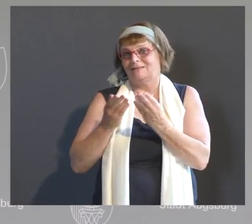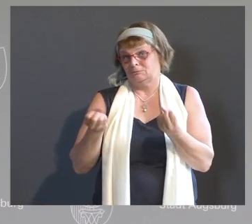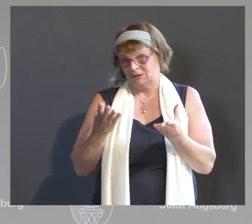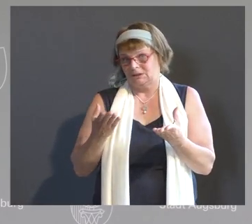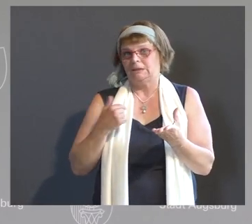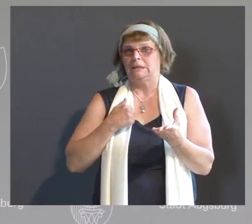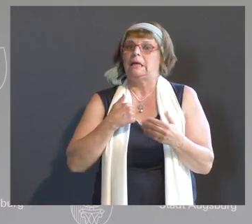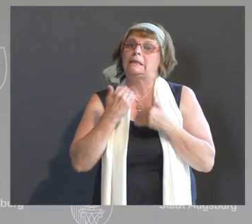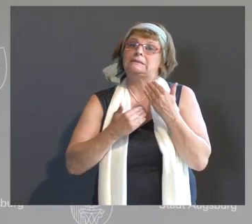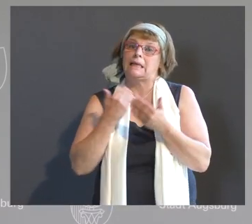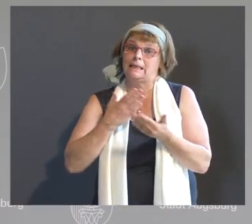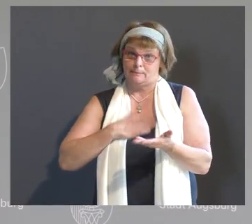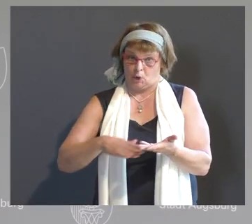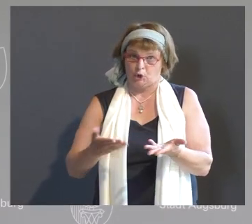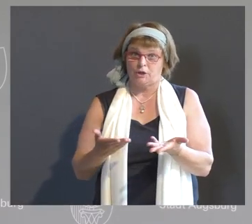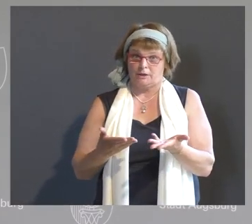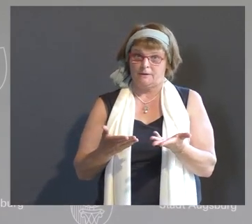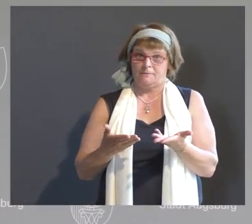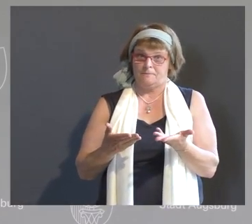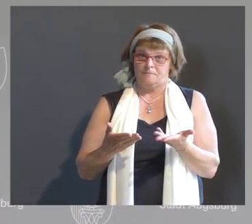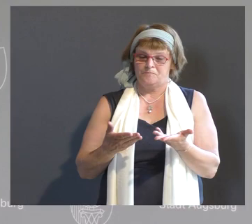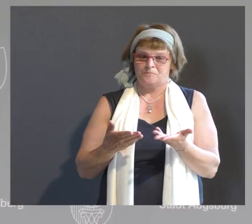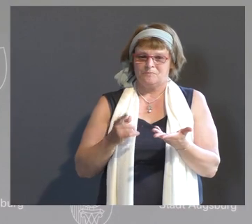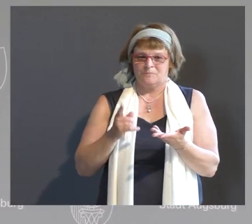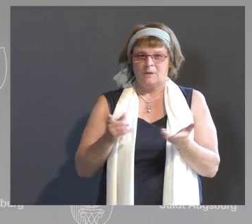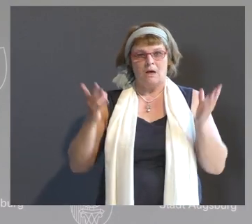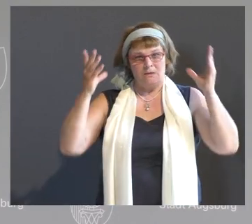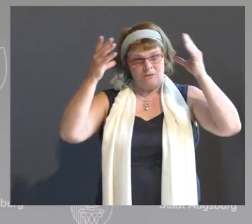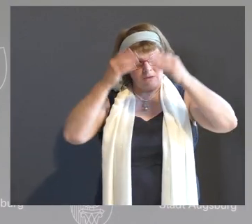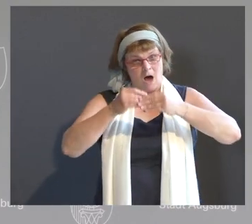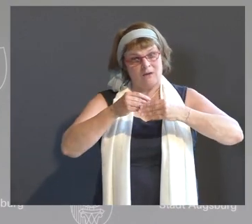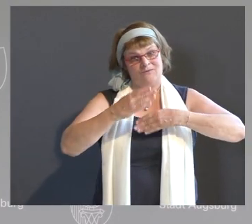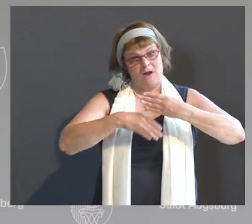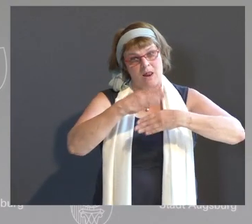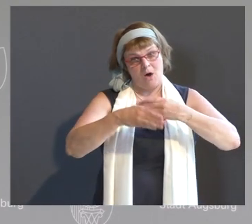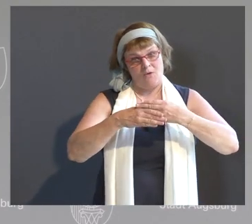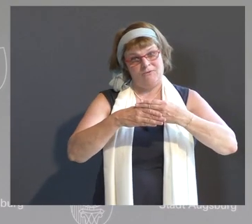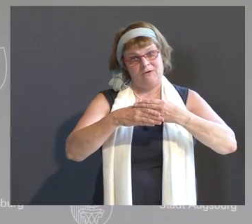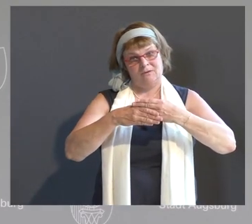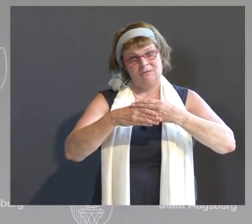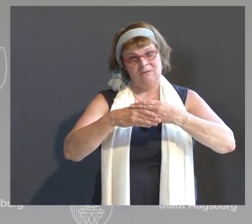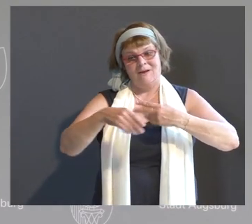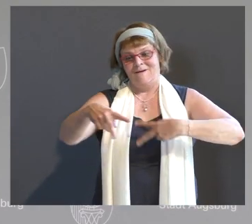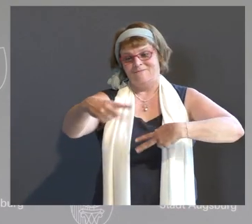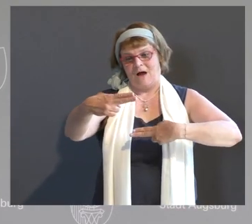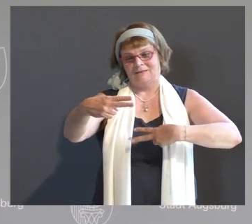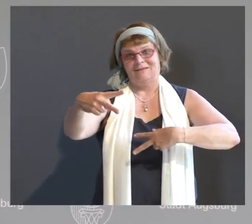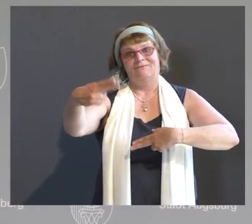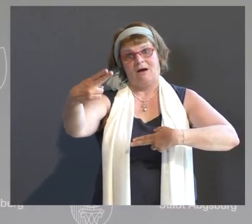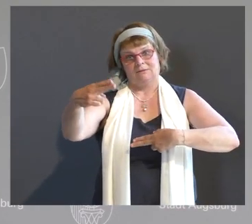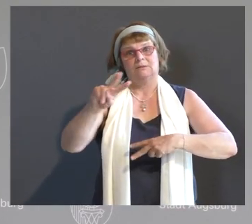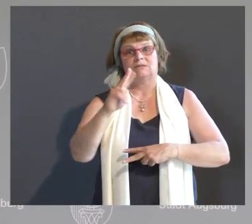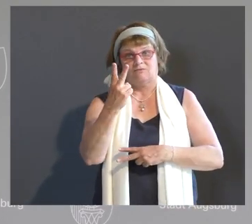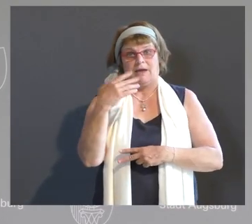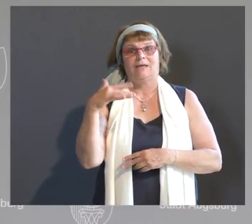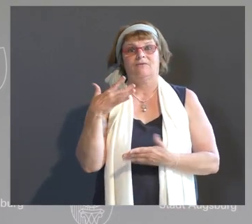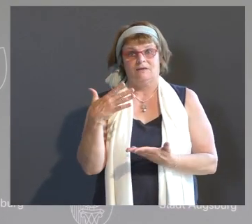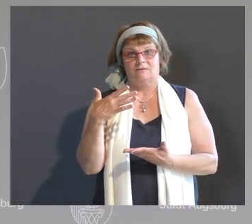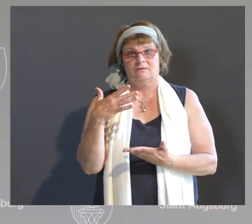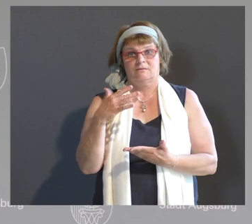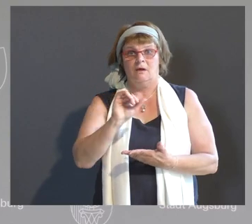den Verlauf dieser Nacht in zwei Phasen einteilen. Die erste Phase bis 24